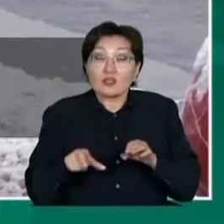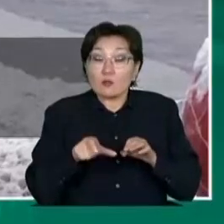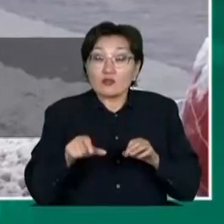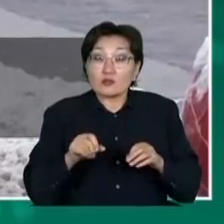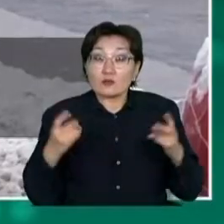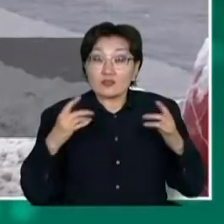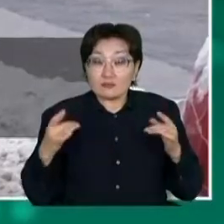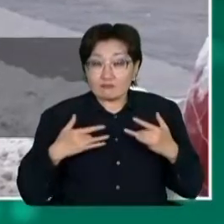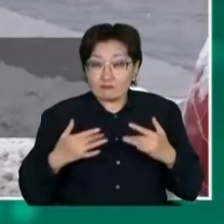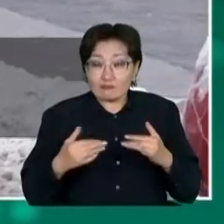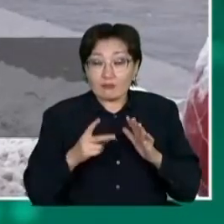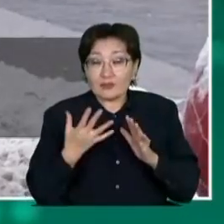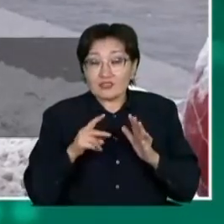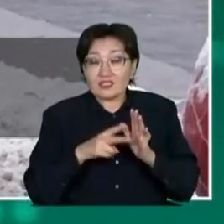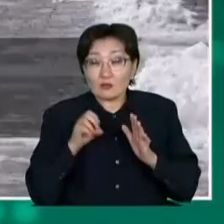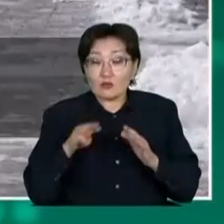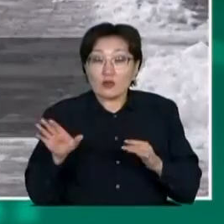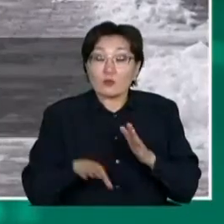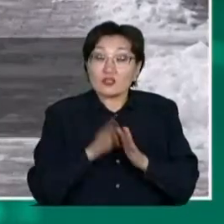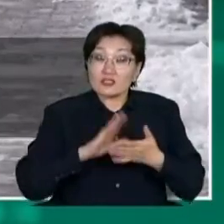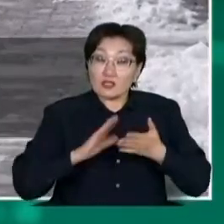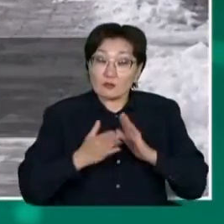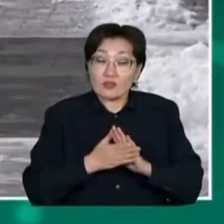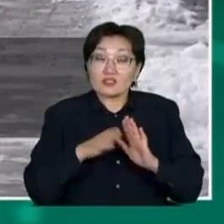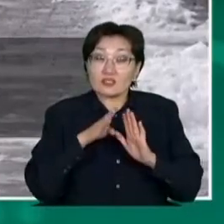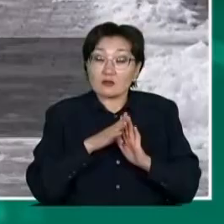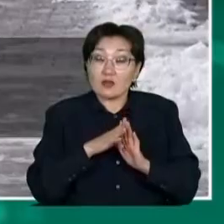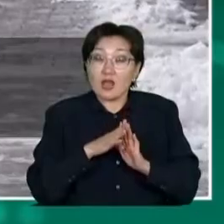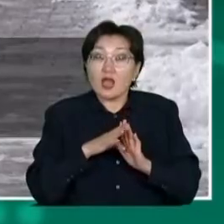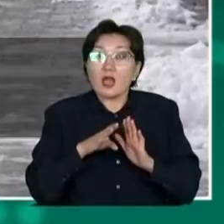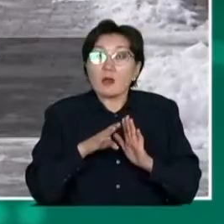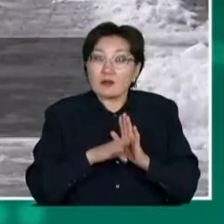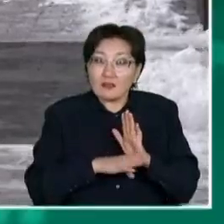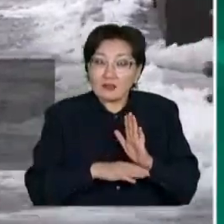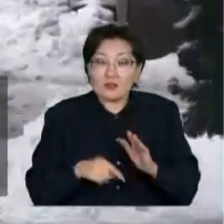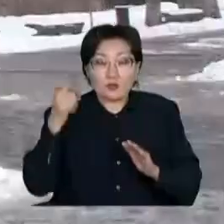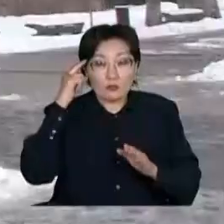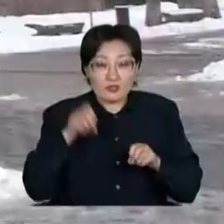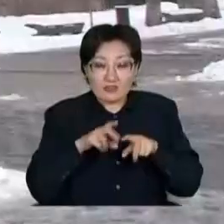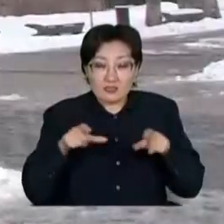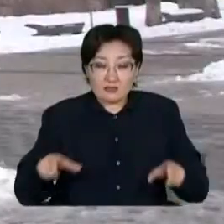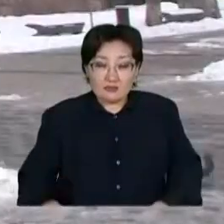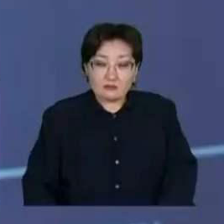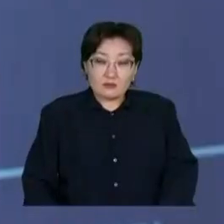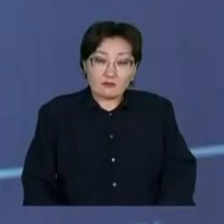от 5 до 7 лет. Это улучшит ситуацию с трафиком, считают специалисты.